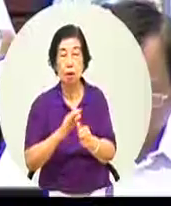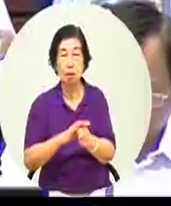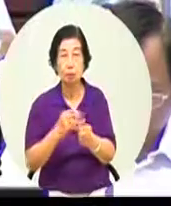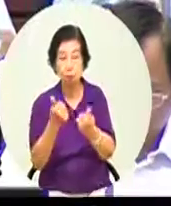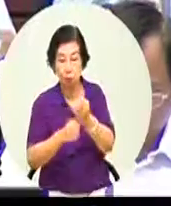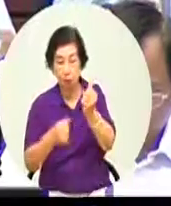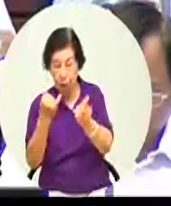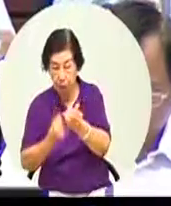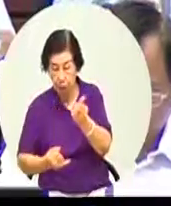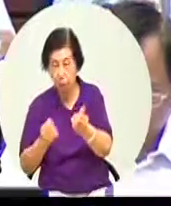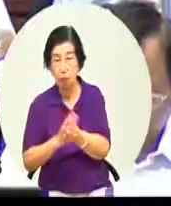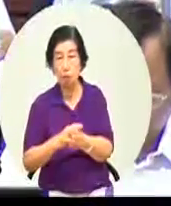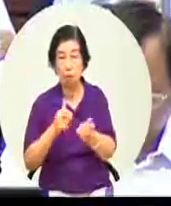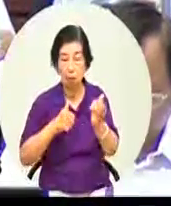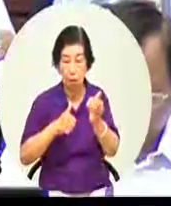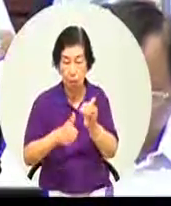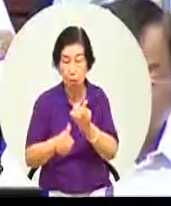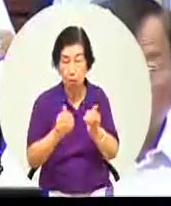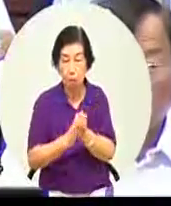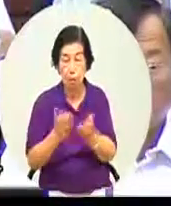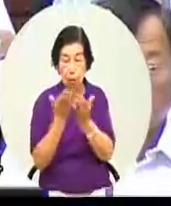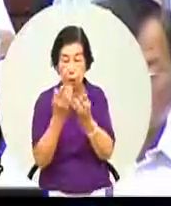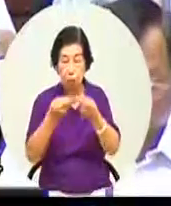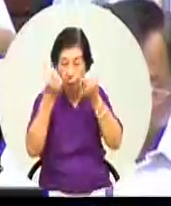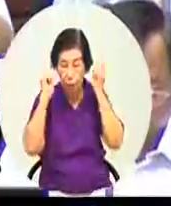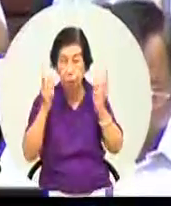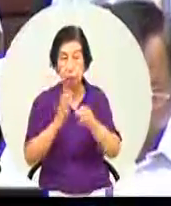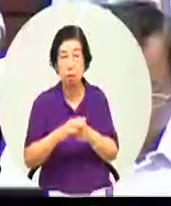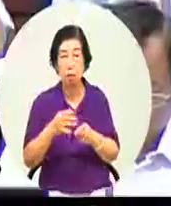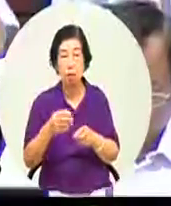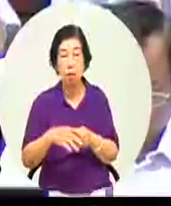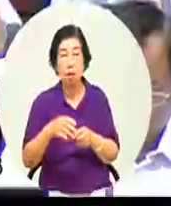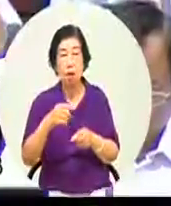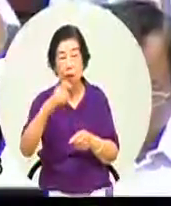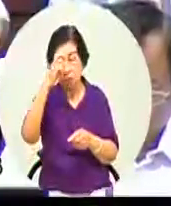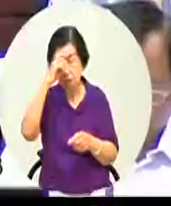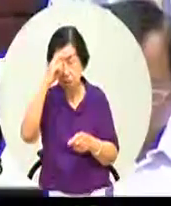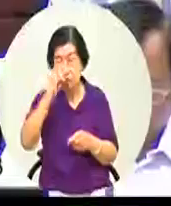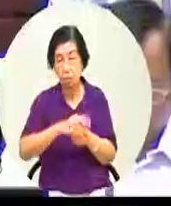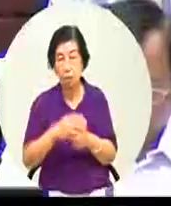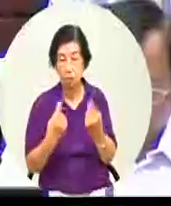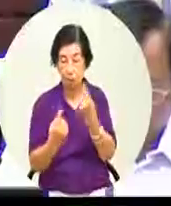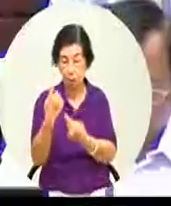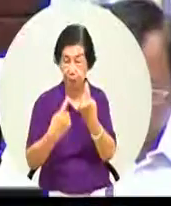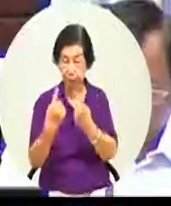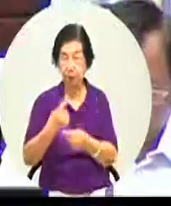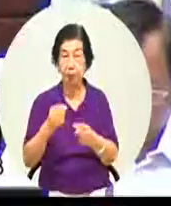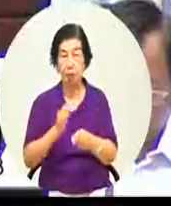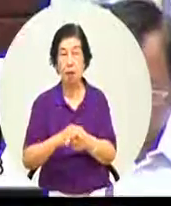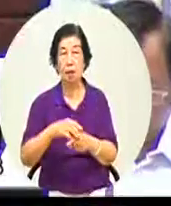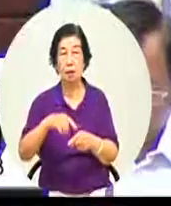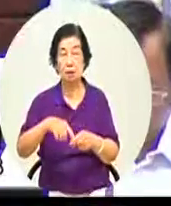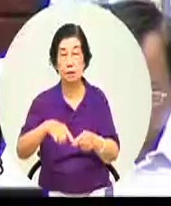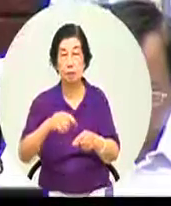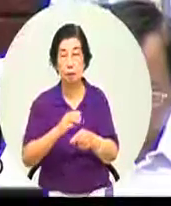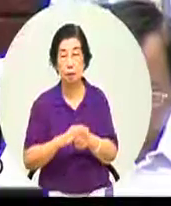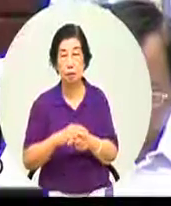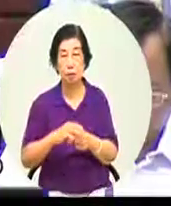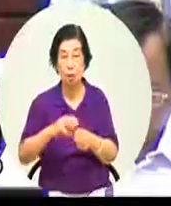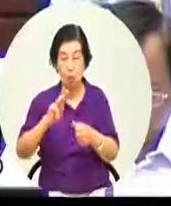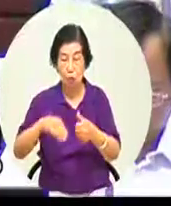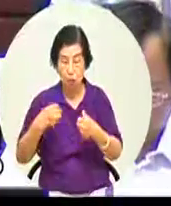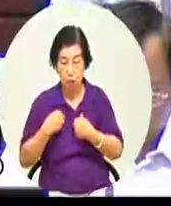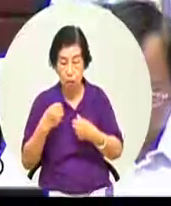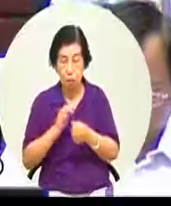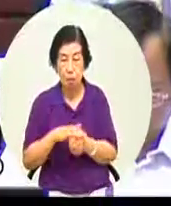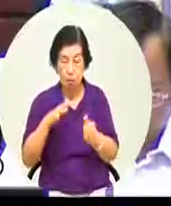如果有机会的话，我们希望也能够让他们参加完训练以后，那能够去做这个导游的考试。不过因为导游的这